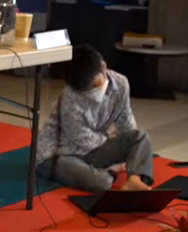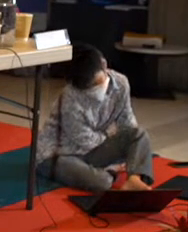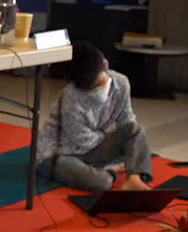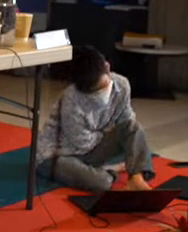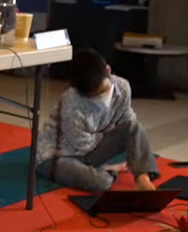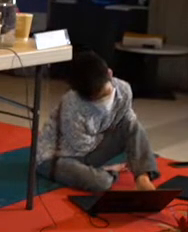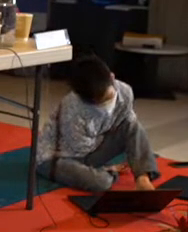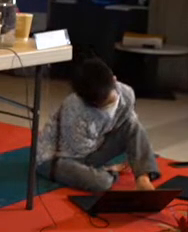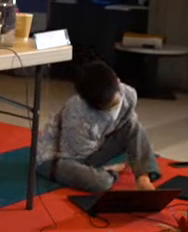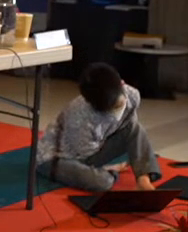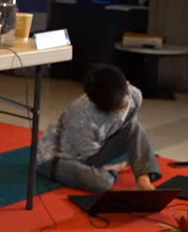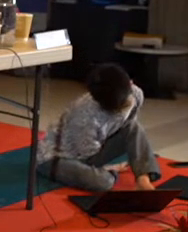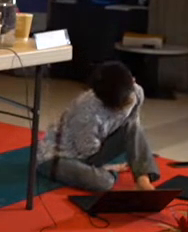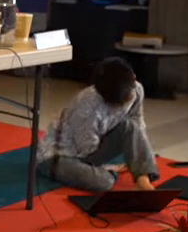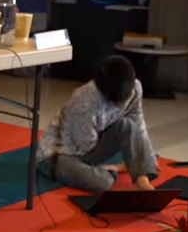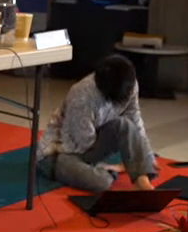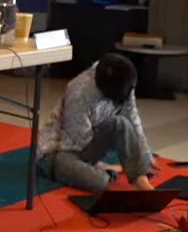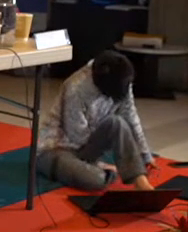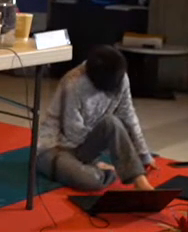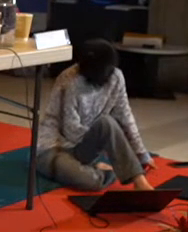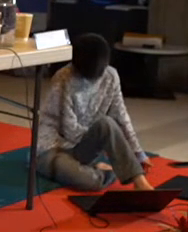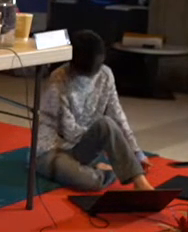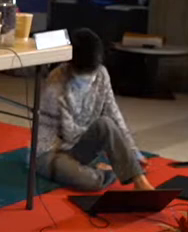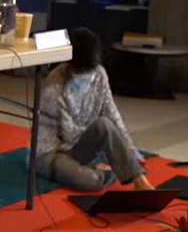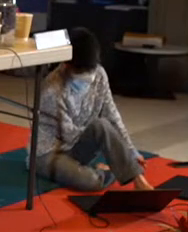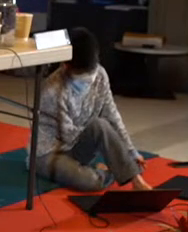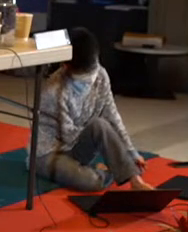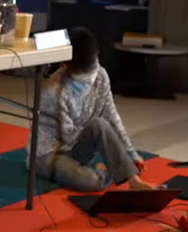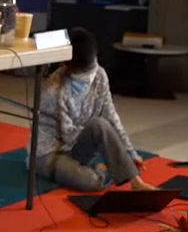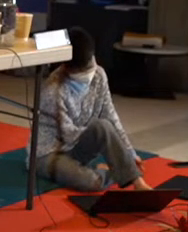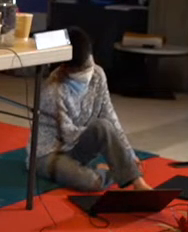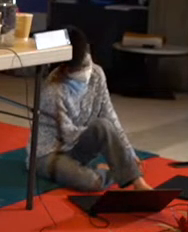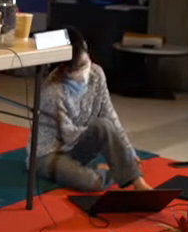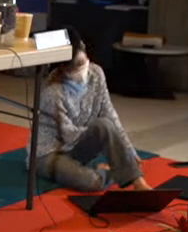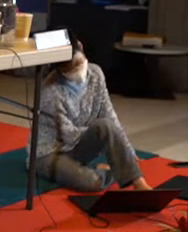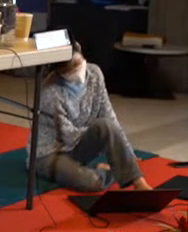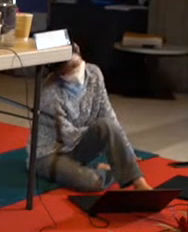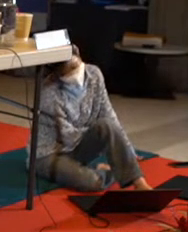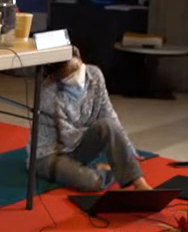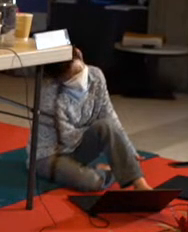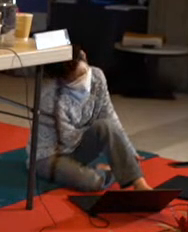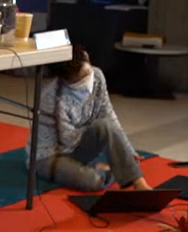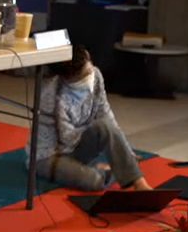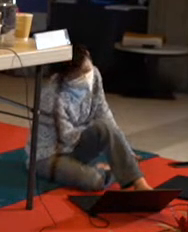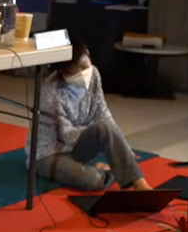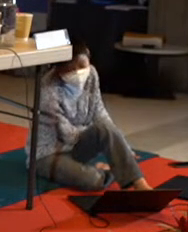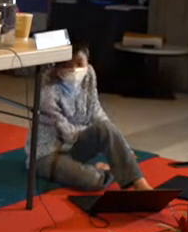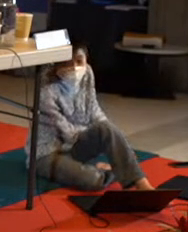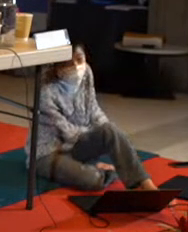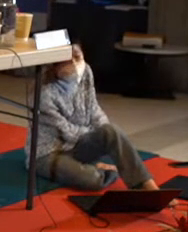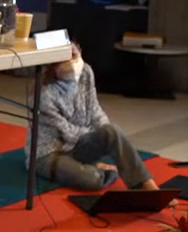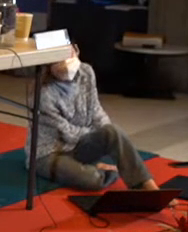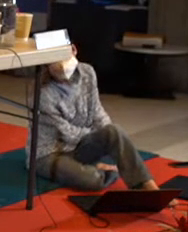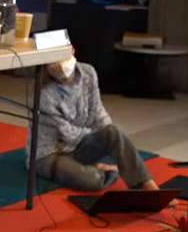arts. Ce qui m'interroge ici, c'est cette lecture médicale ou sensationnaliste du corps de l'artiste handicapé,